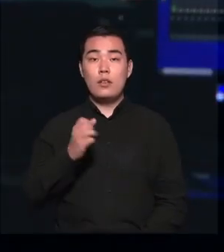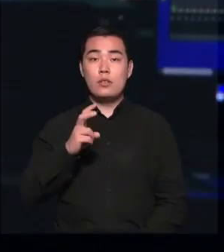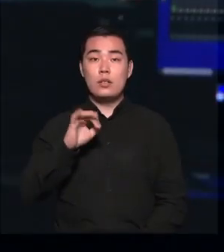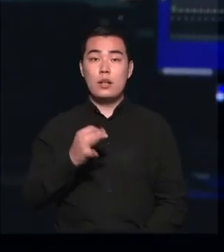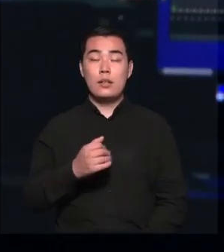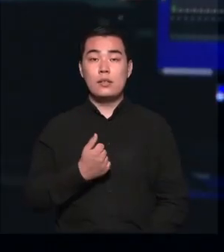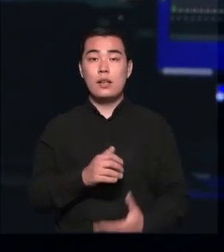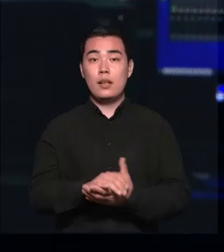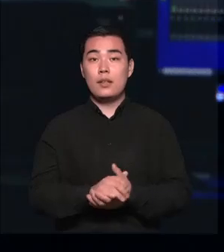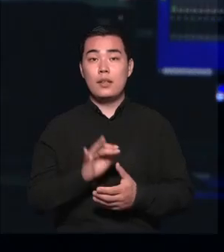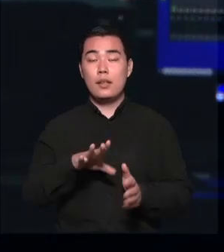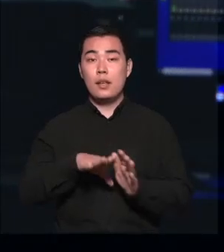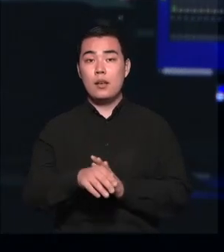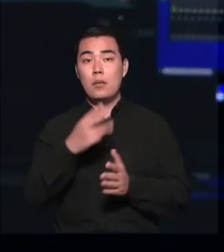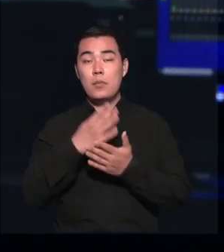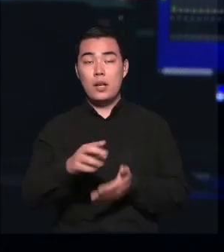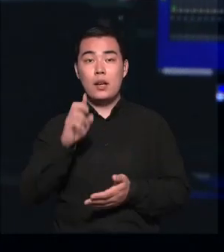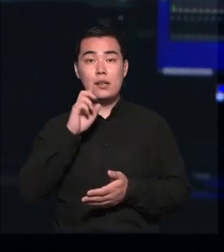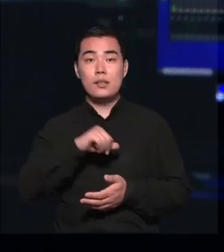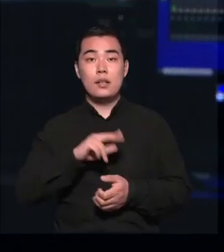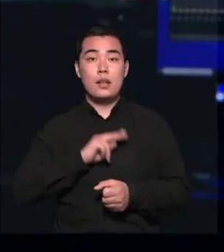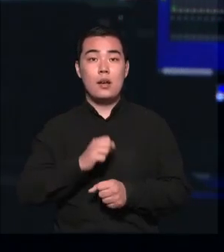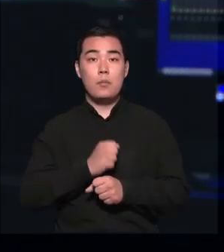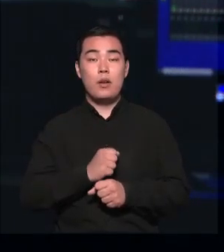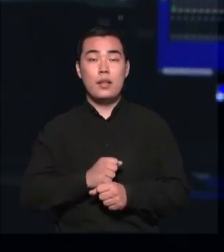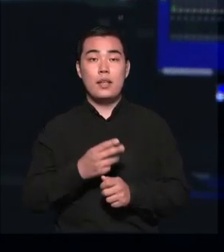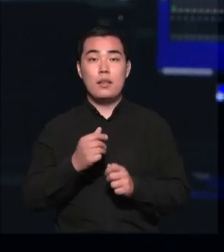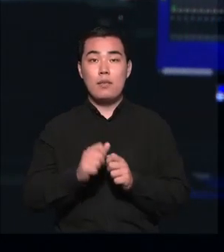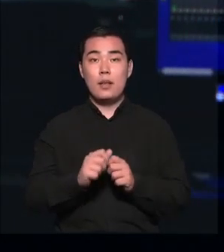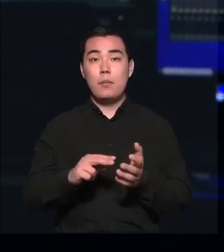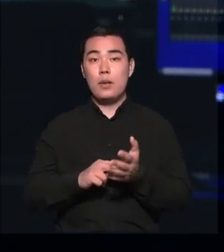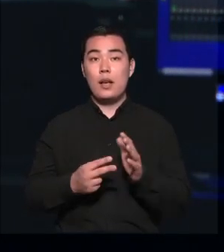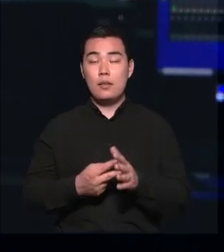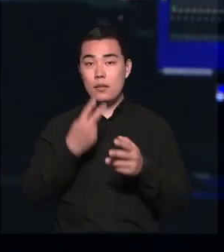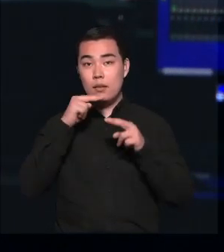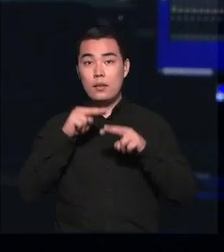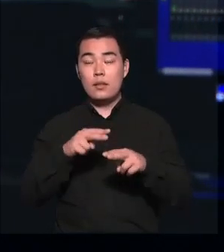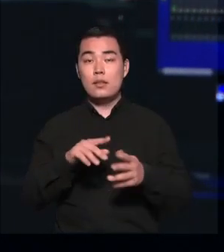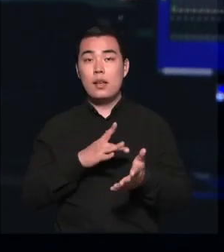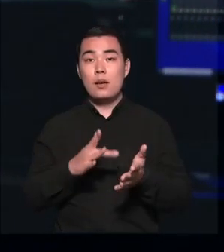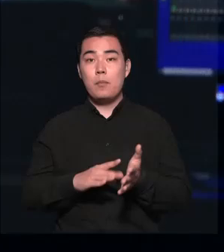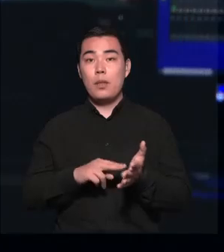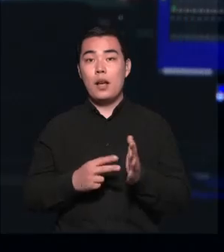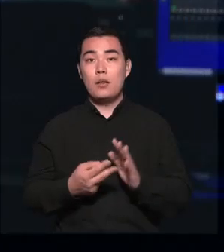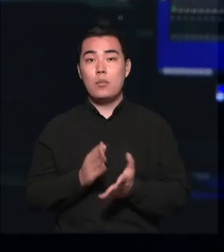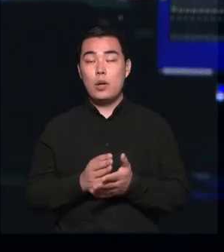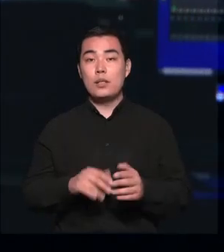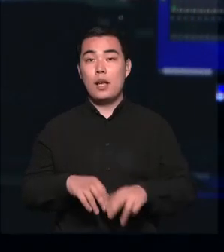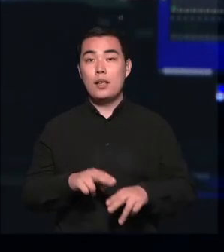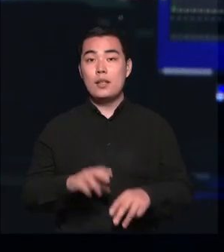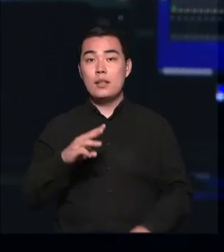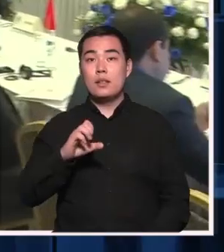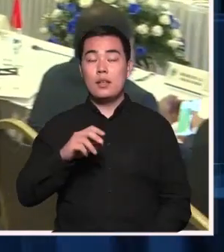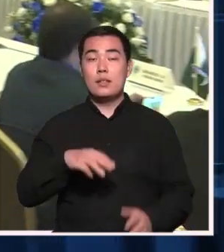Шанхай ынтымақтастық ұйымына мүше мемлекеттер арасында инвестициялық жобаларда қадағалайтын ортақ платформа құрылуы мүмкін. Бүгін